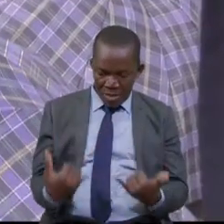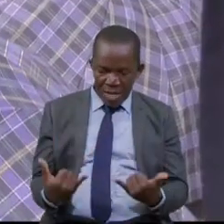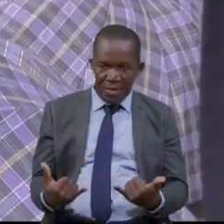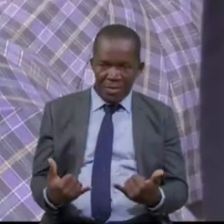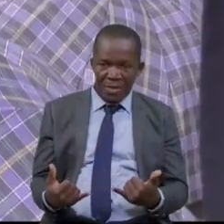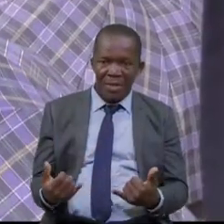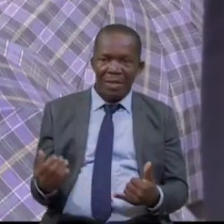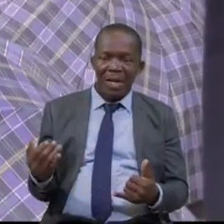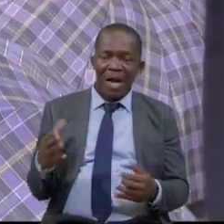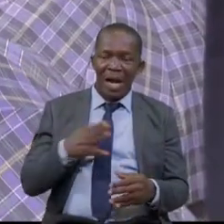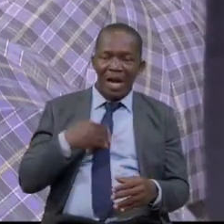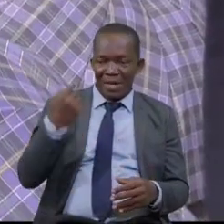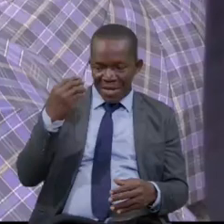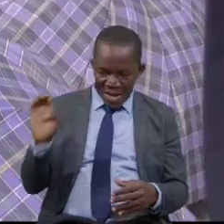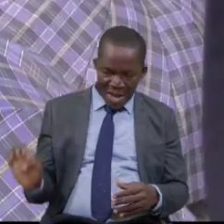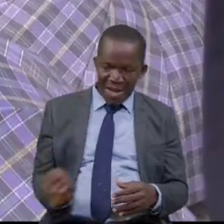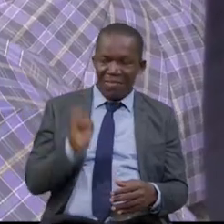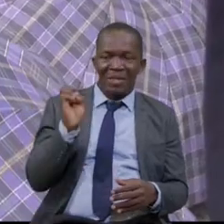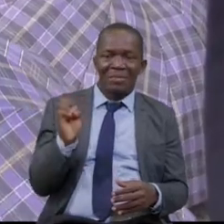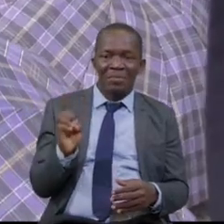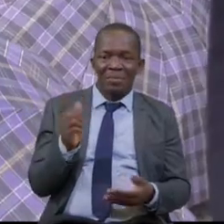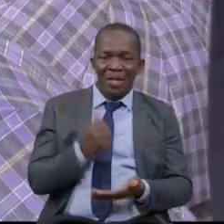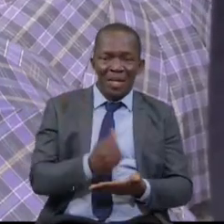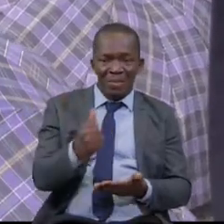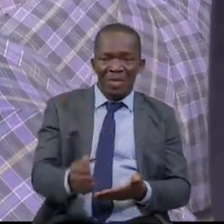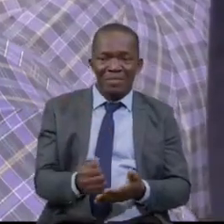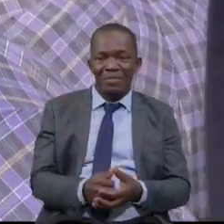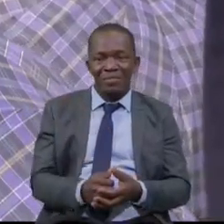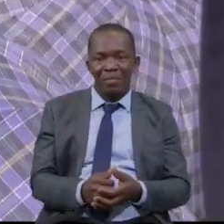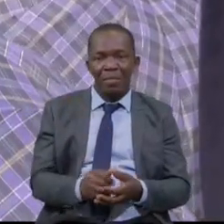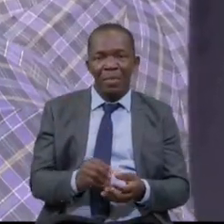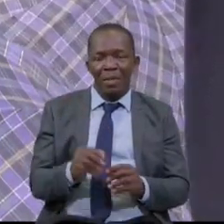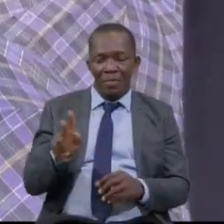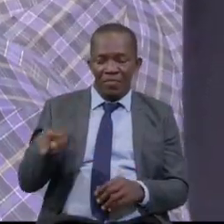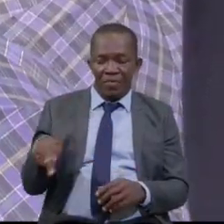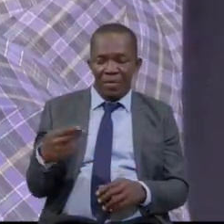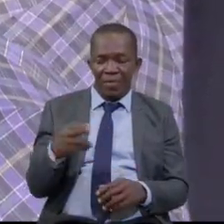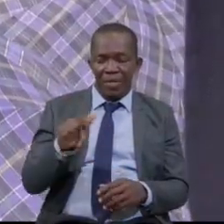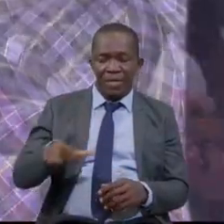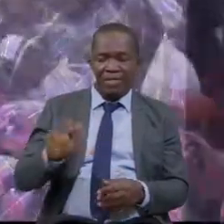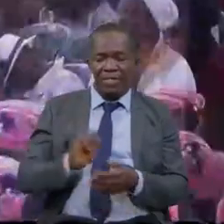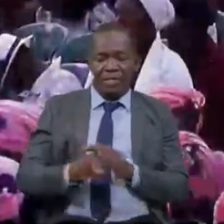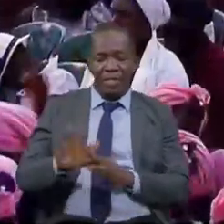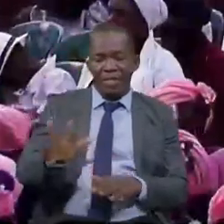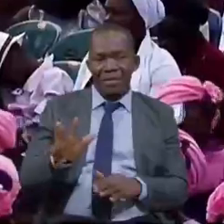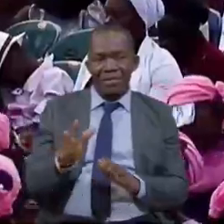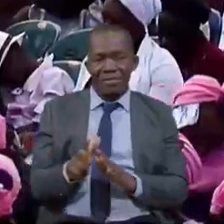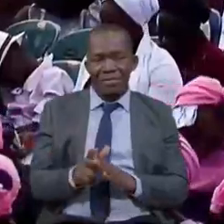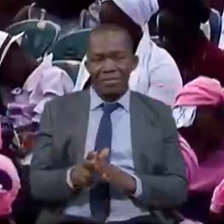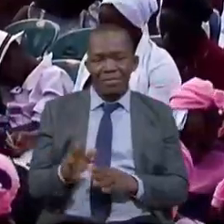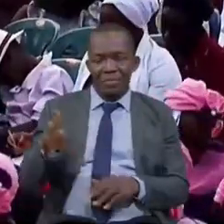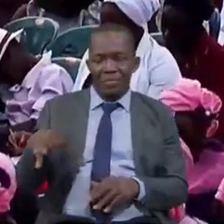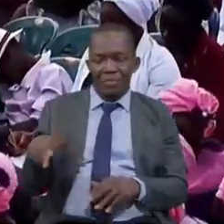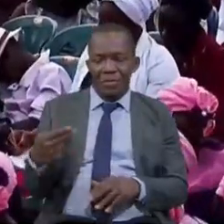siècles. Philippiens 3, Philippiens 3,